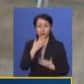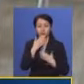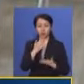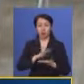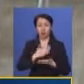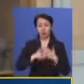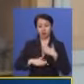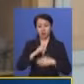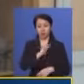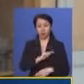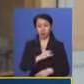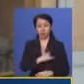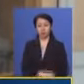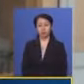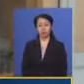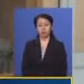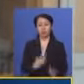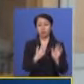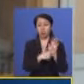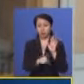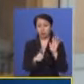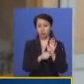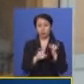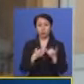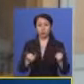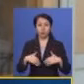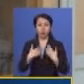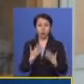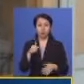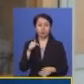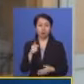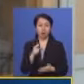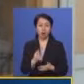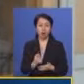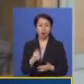довольны работой сотрудников. Оказывается, 86 услуг. Из них